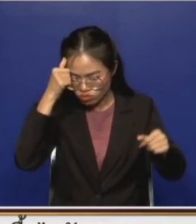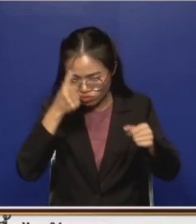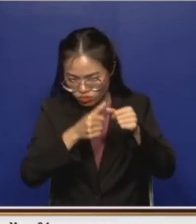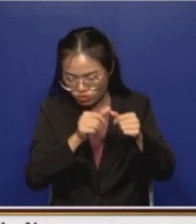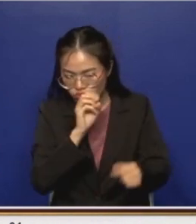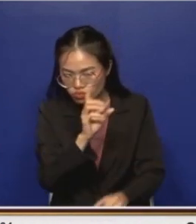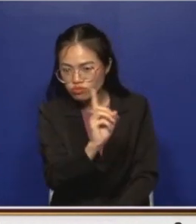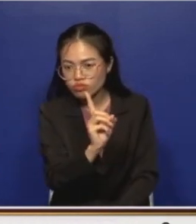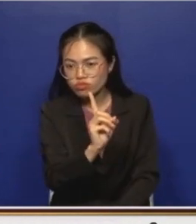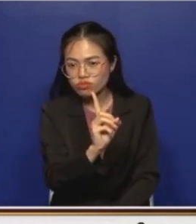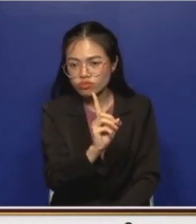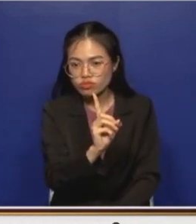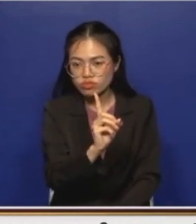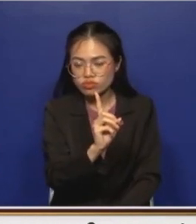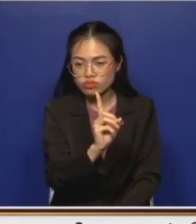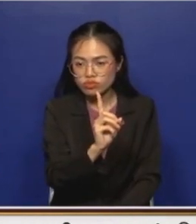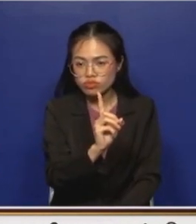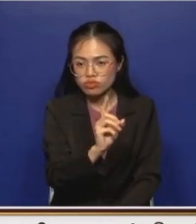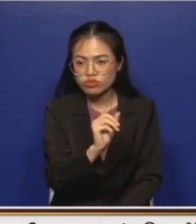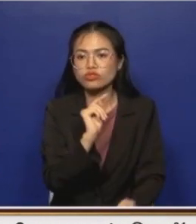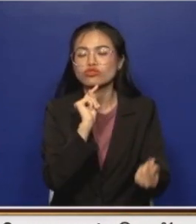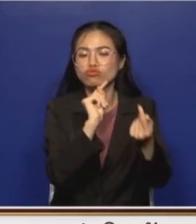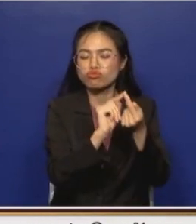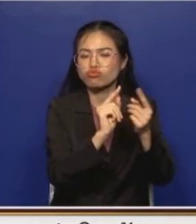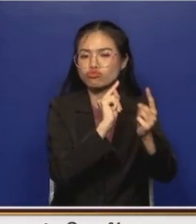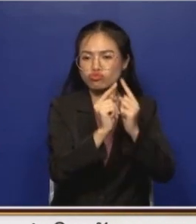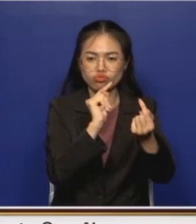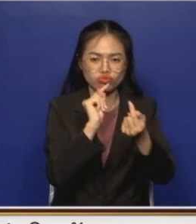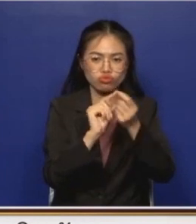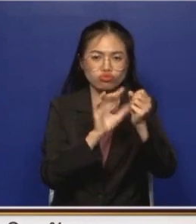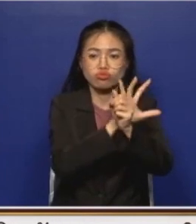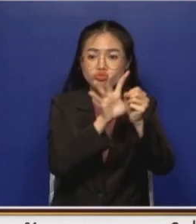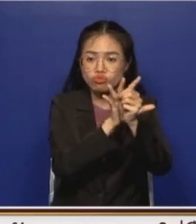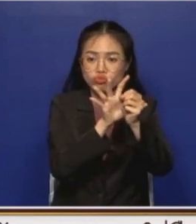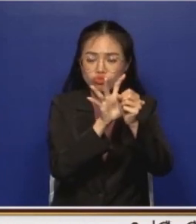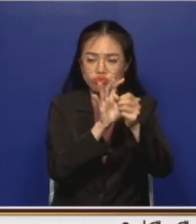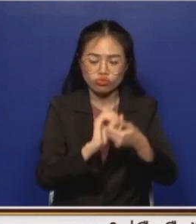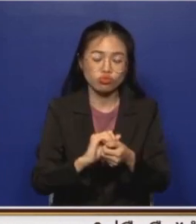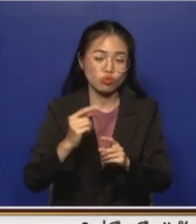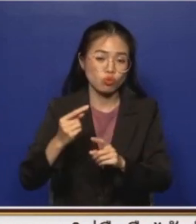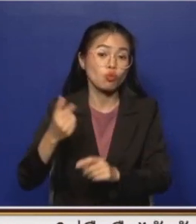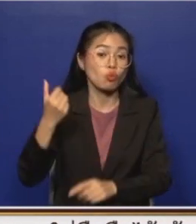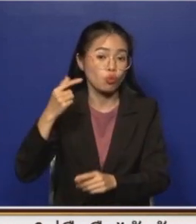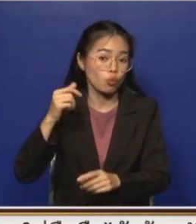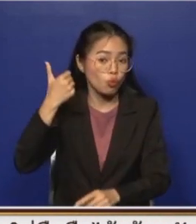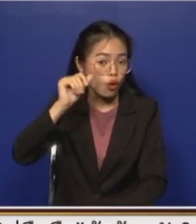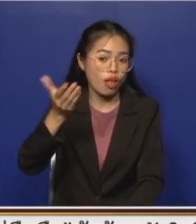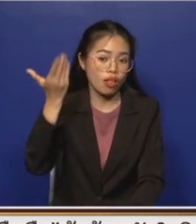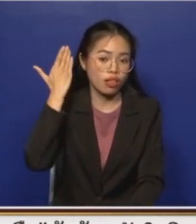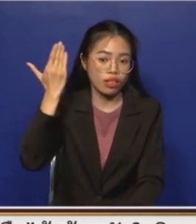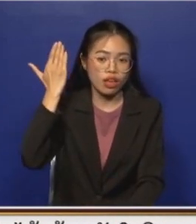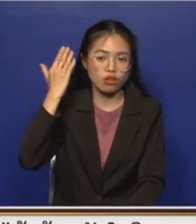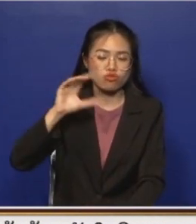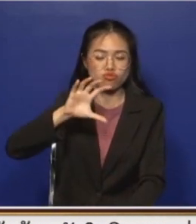อภิปรายหลายเรื่องนะฮะเรื่องโควิดท่านอย่าลืมนะในห้องนี้รัฐบาลได้มาข